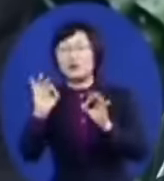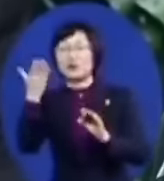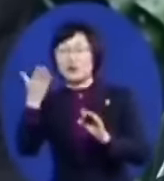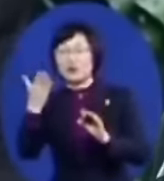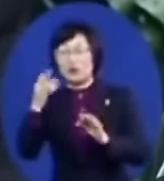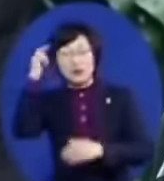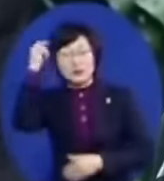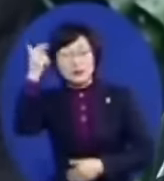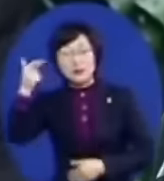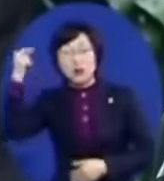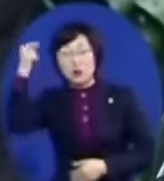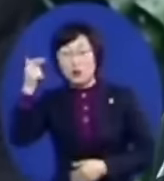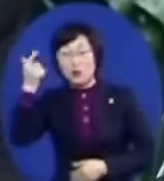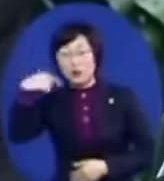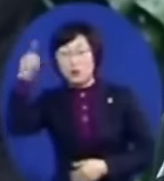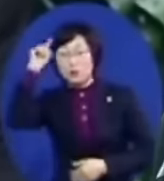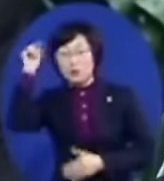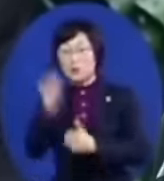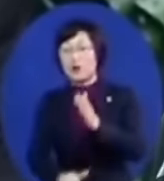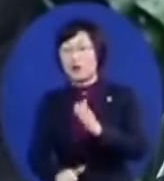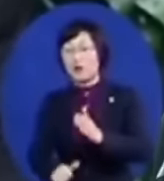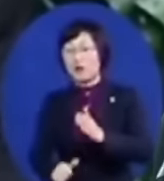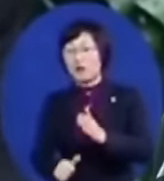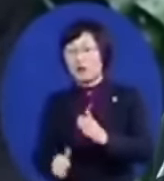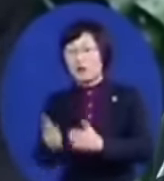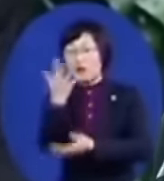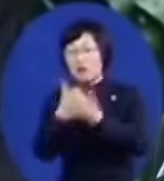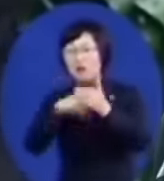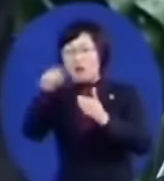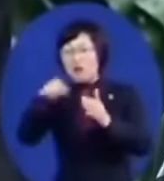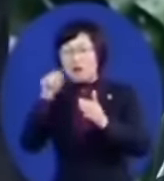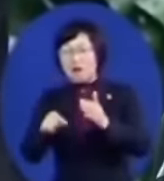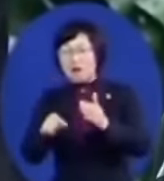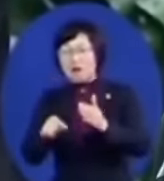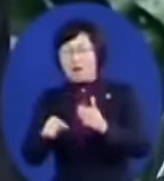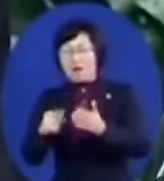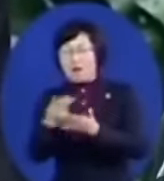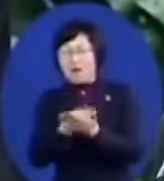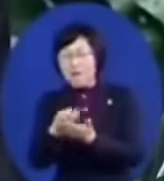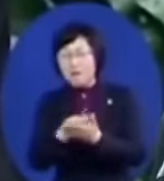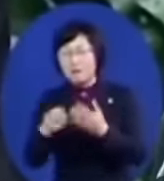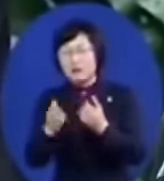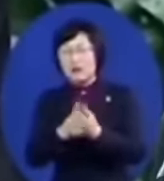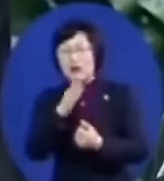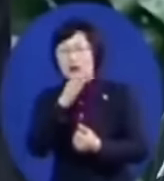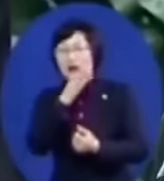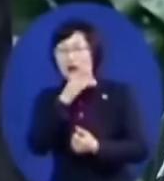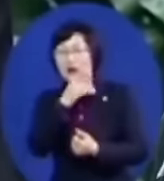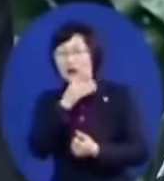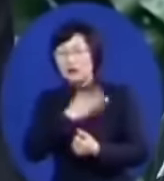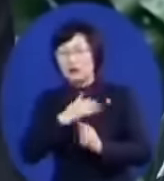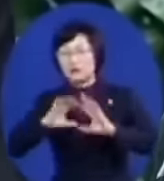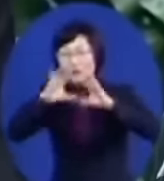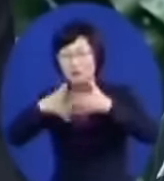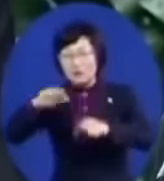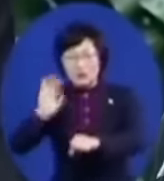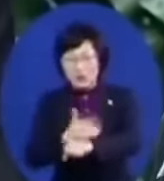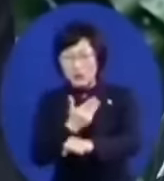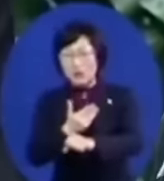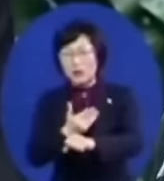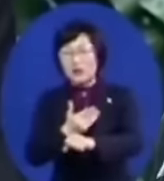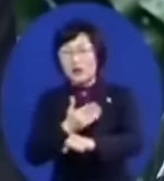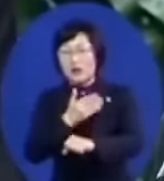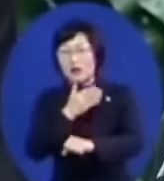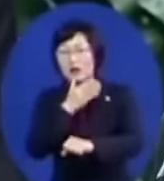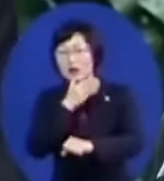음부에 떨어져서 불꽃 가운데서 고통을 당하며, 아, 내가 세상에 잘못 살았구나, 잘못 알았구나, 그때 이미